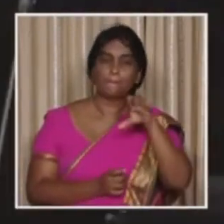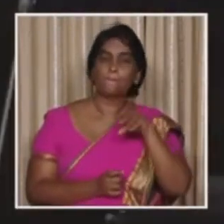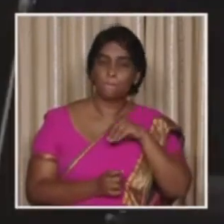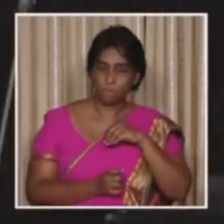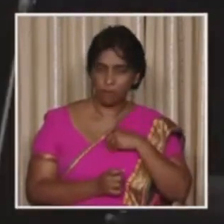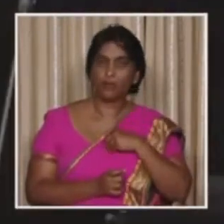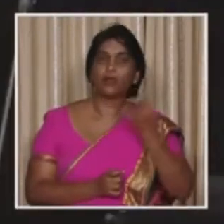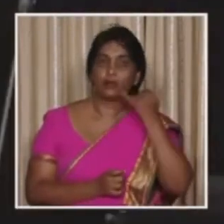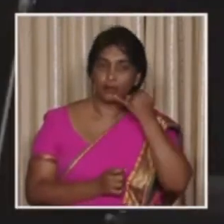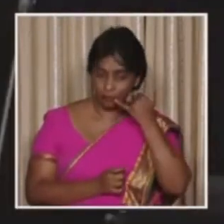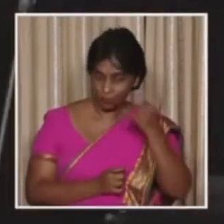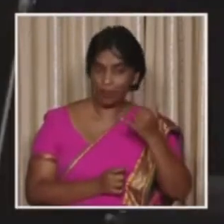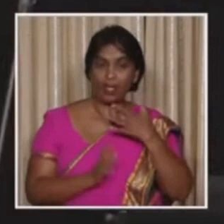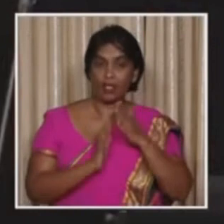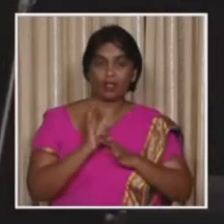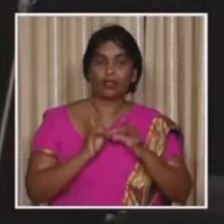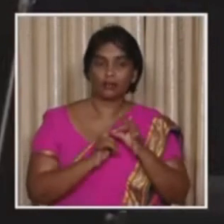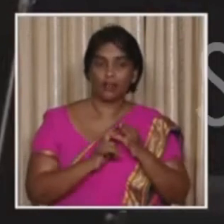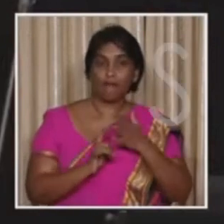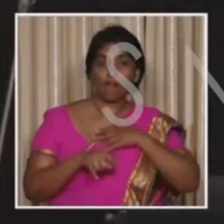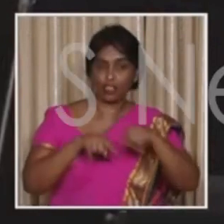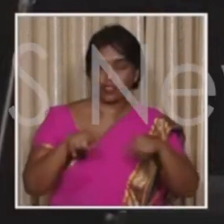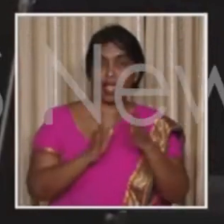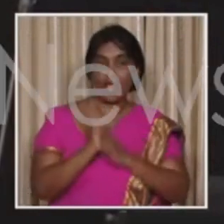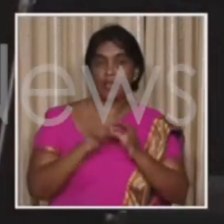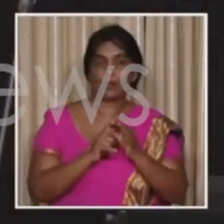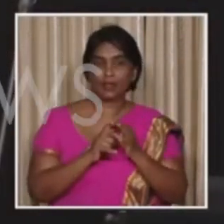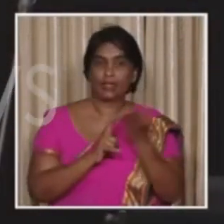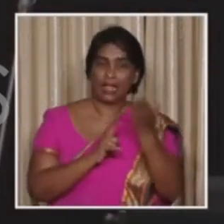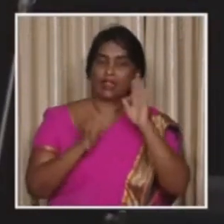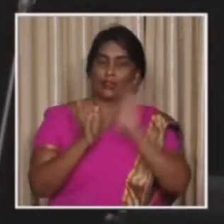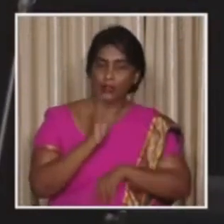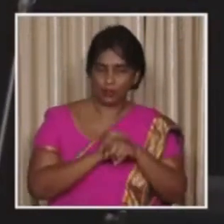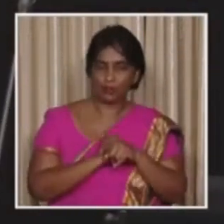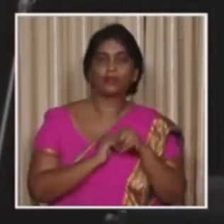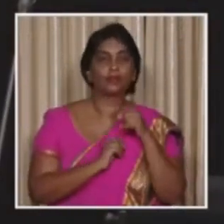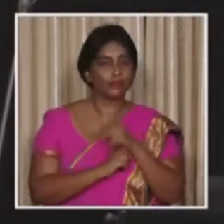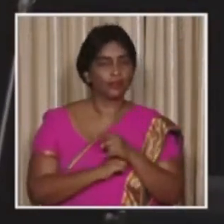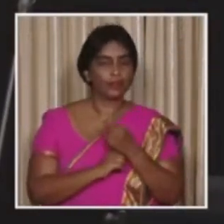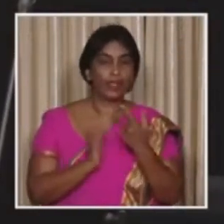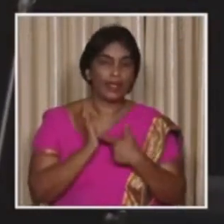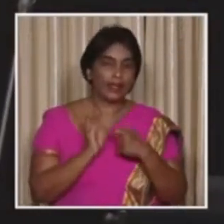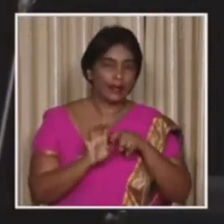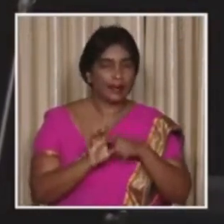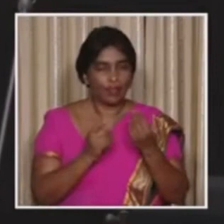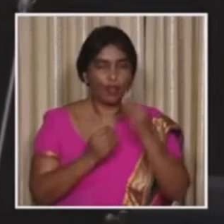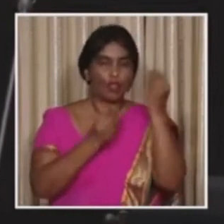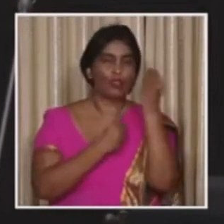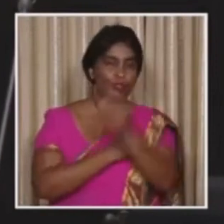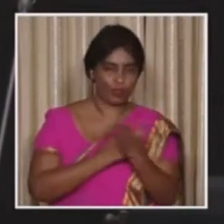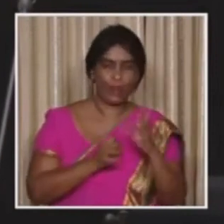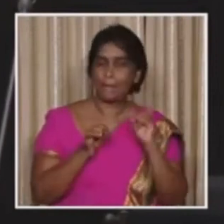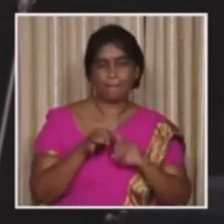අපි කතා කරාට ඇමතික ඒ වොයිස් රෙකෝඩින් එකේ ඇමතිකම ඉල්ලන කැලල කපලා කමන්නේ නැහැ. මෙමෙ ඔබතුමා ගන්න ට්‍රයි කරා දුන්නේ නැහැ කමන්නේ